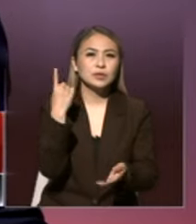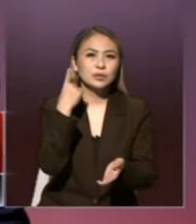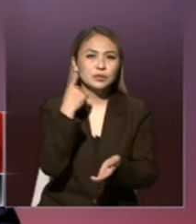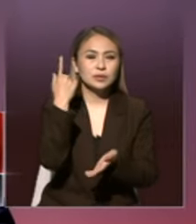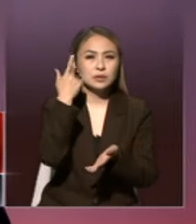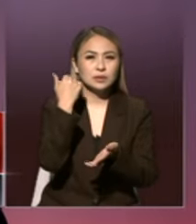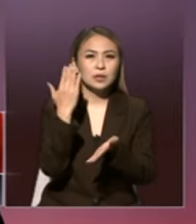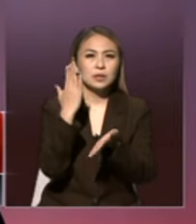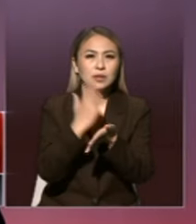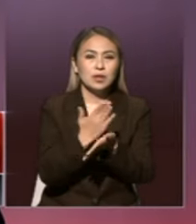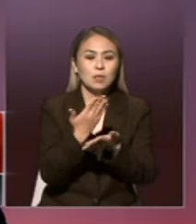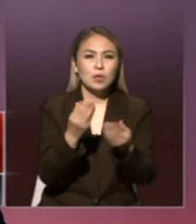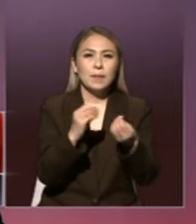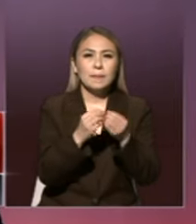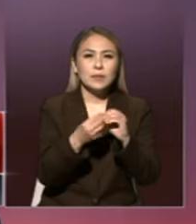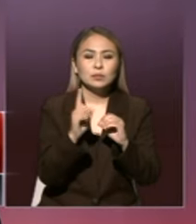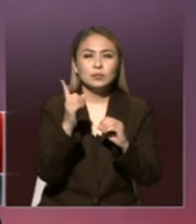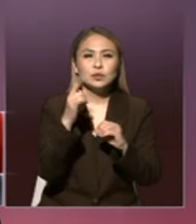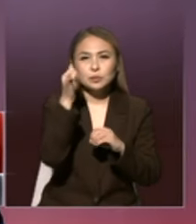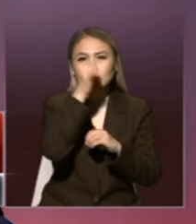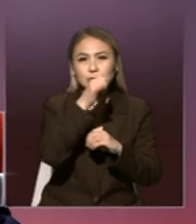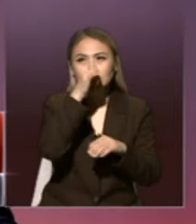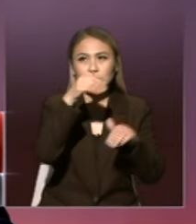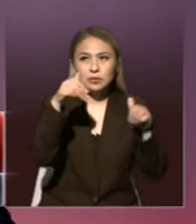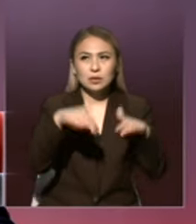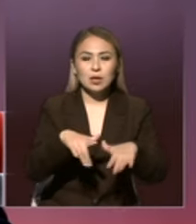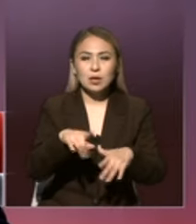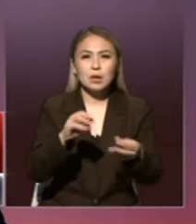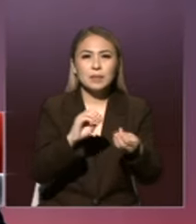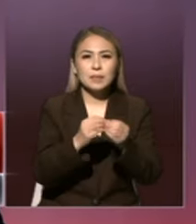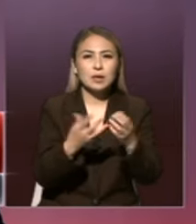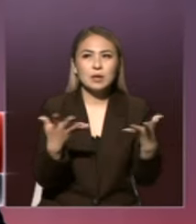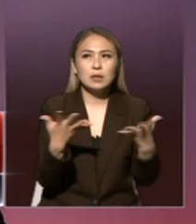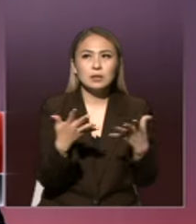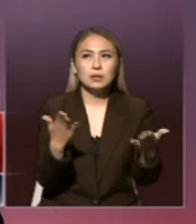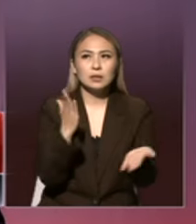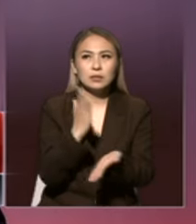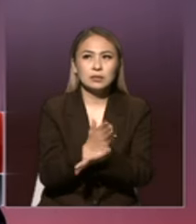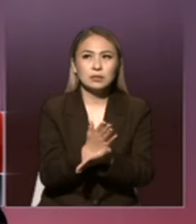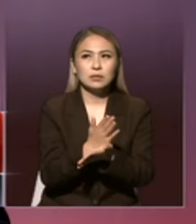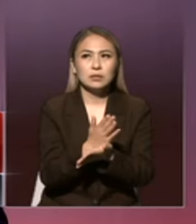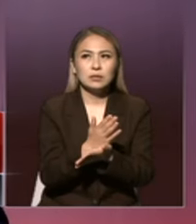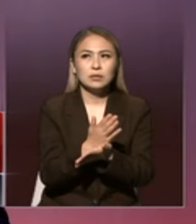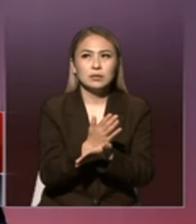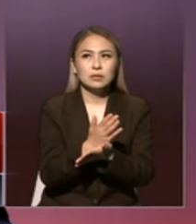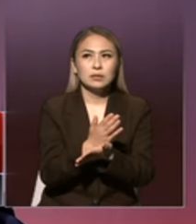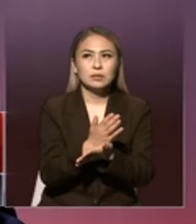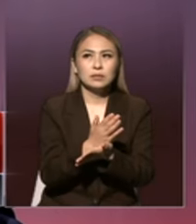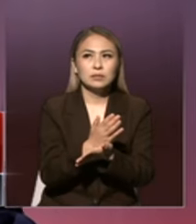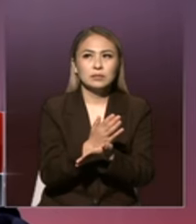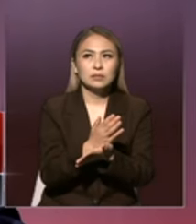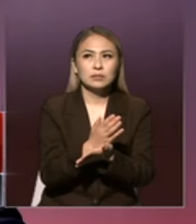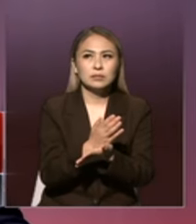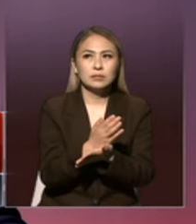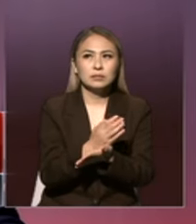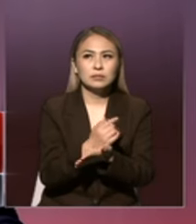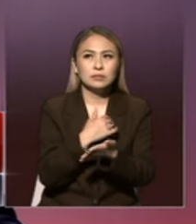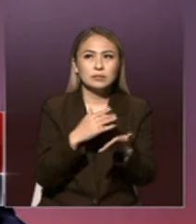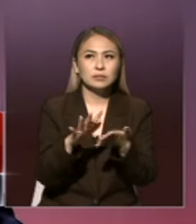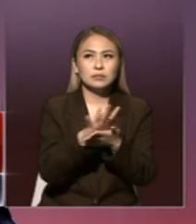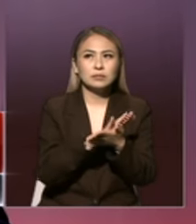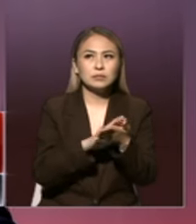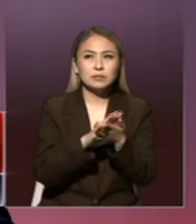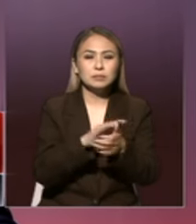бұл мәселенің неге шешіліп жатқанын, қандай мәселелер бар екенін мен сізге жаңағы айтуға ешқандай нем жоқ.